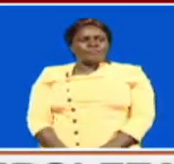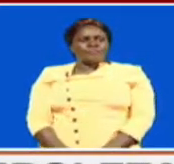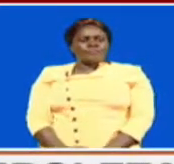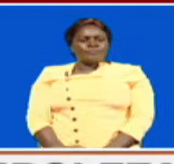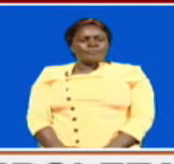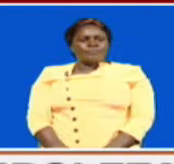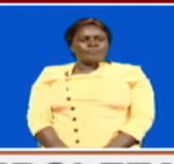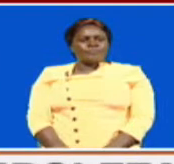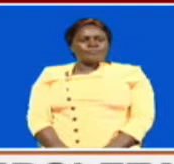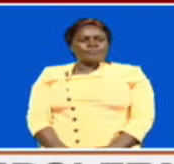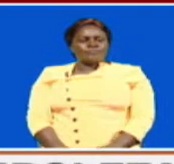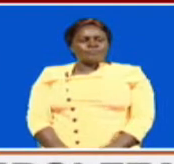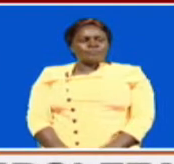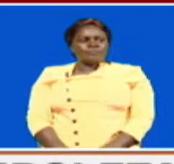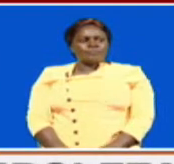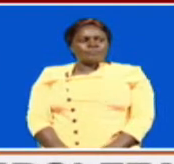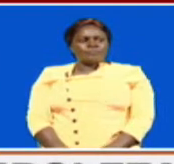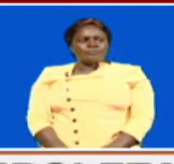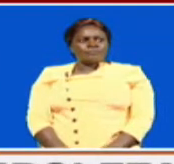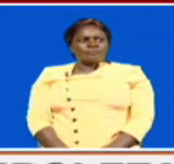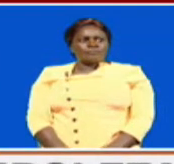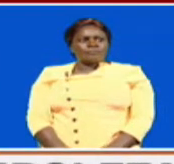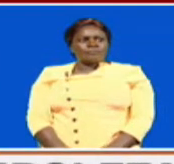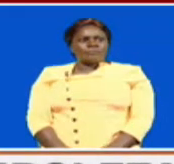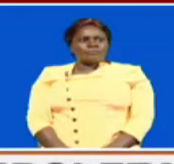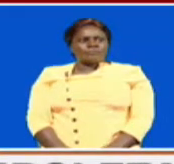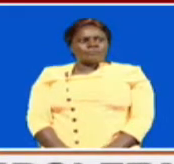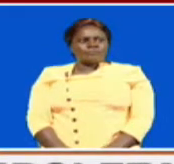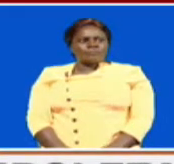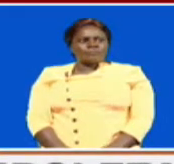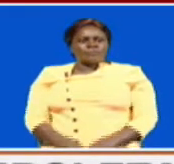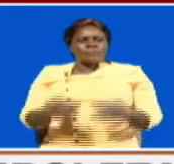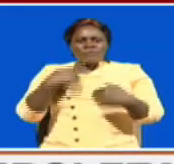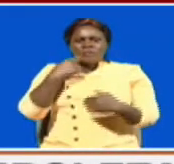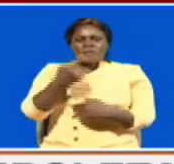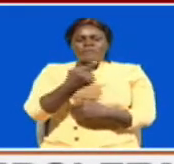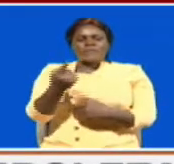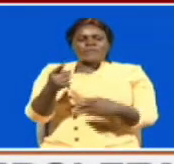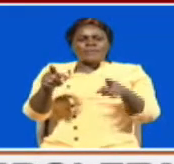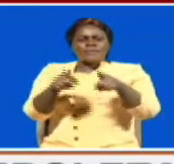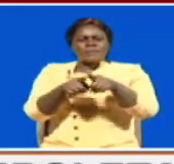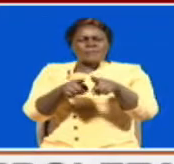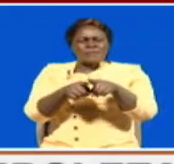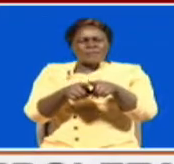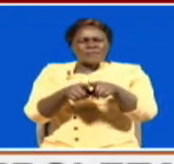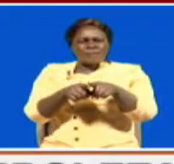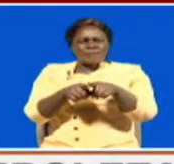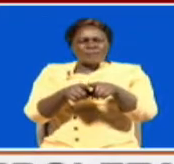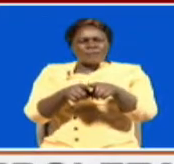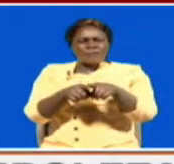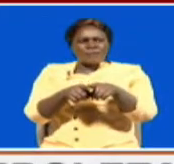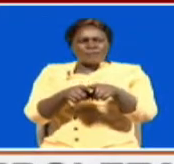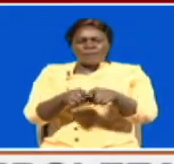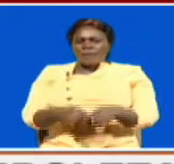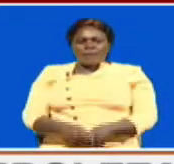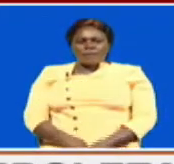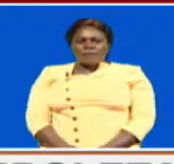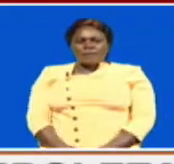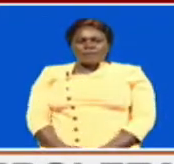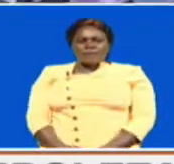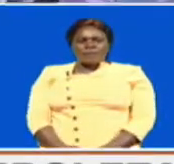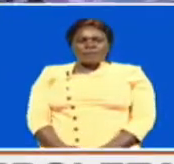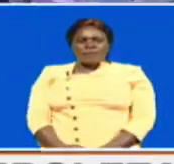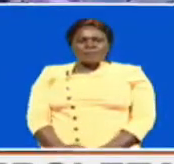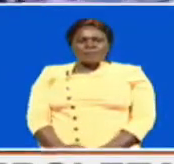it was not for Kibwana, I don't know what I could be. So people tell me you are great producer, I tell them if it was not for Kibwana, I wouldn't be